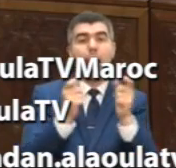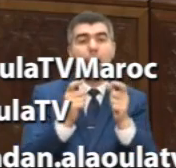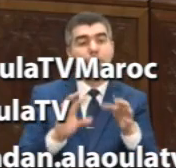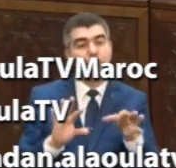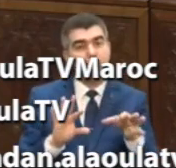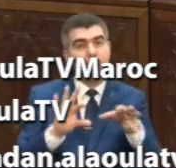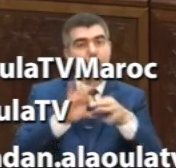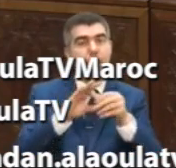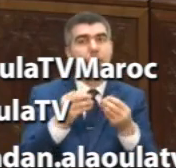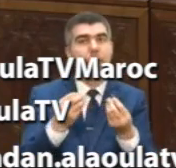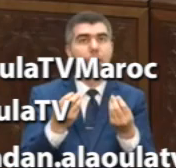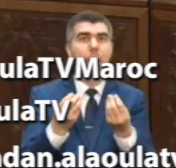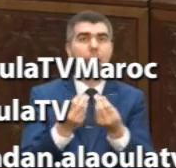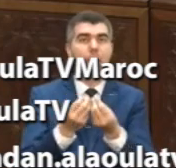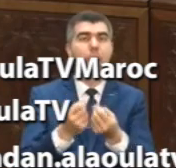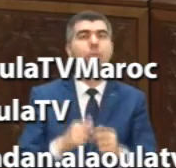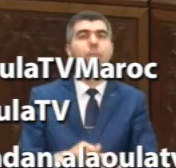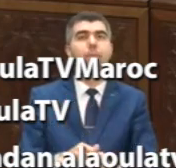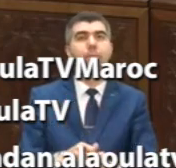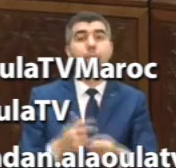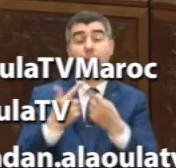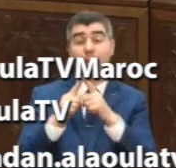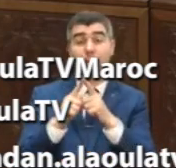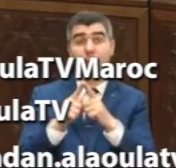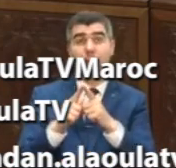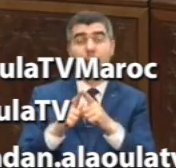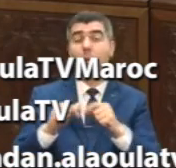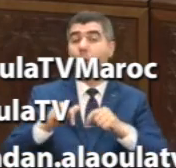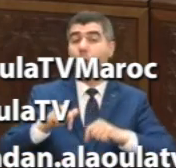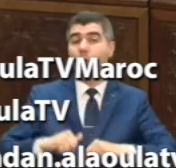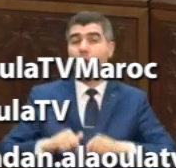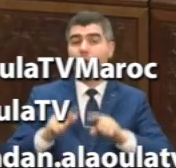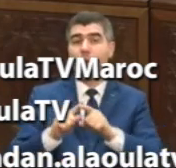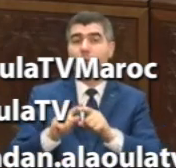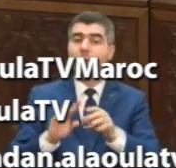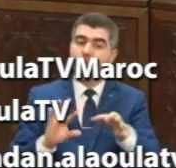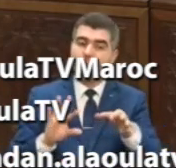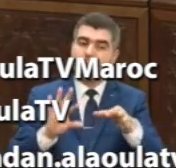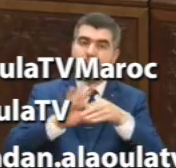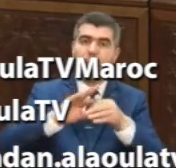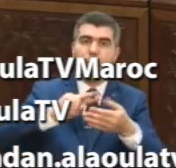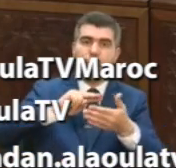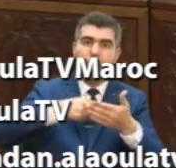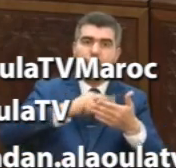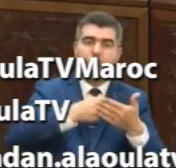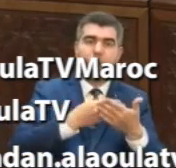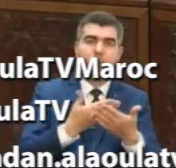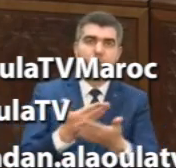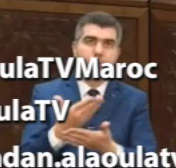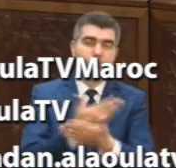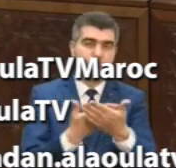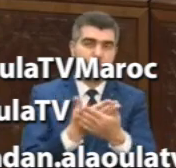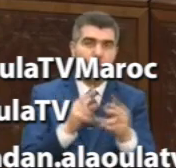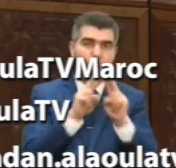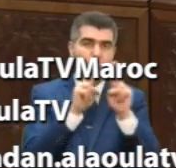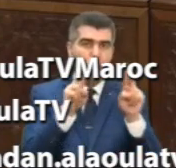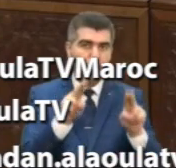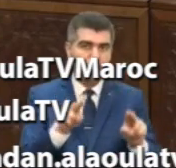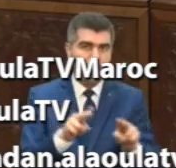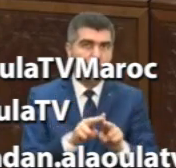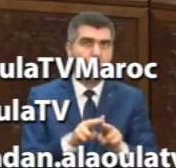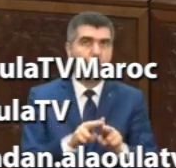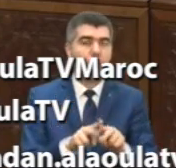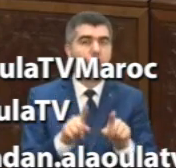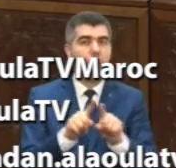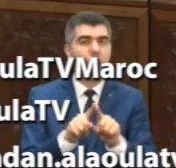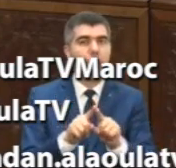المستحدثة، وبدات الإدارة كتبرم عقد دي كونترا مع هاد الشركات بناء على